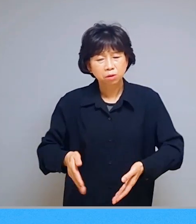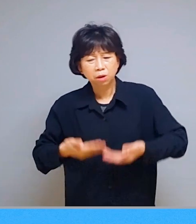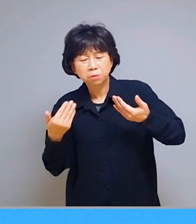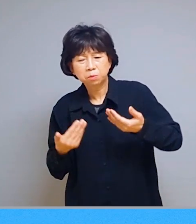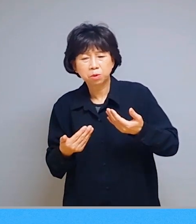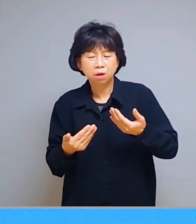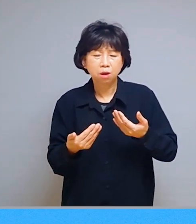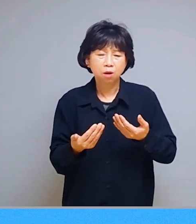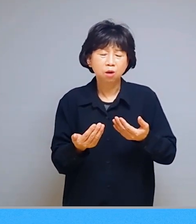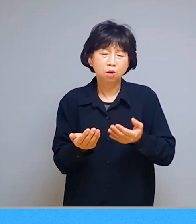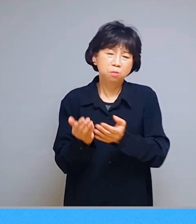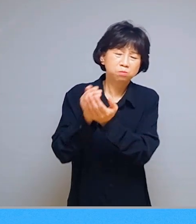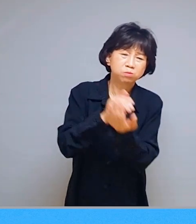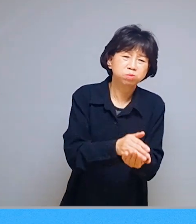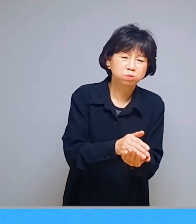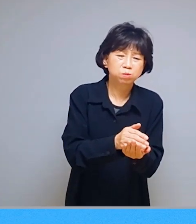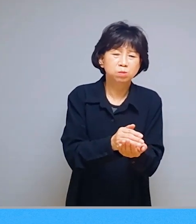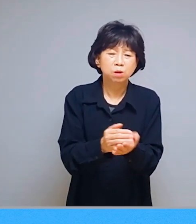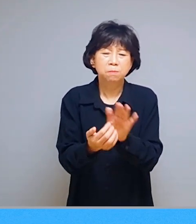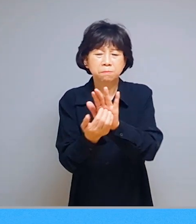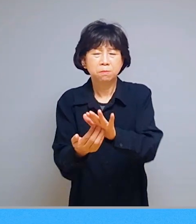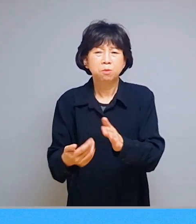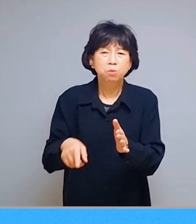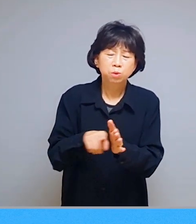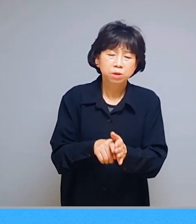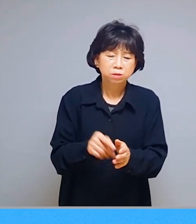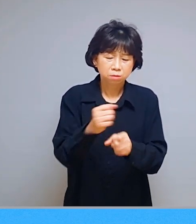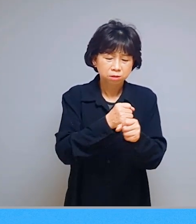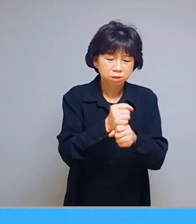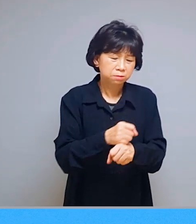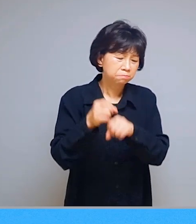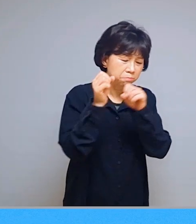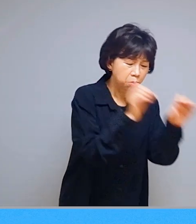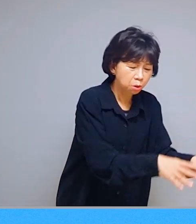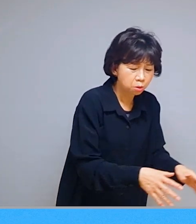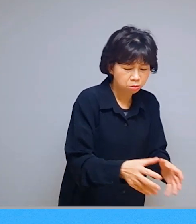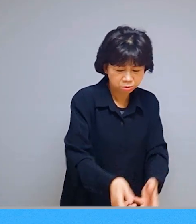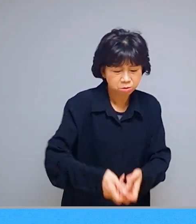이제는 화물을 버립니다. 자기네 짐들을 다 버리는 거예요.